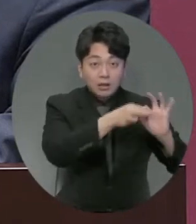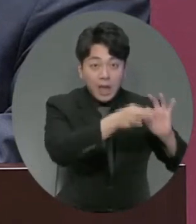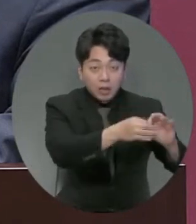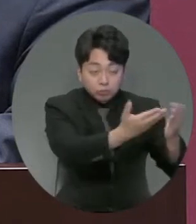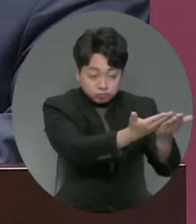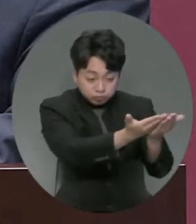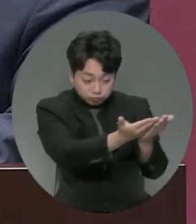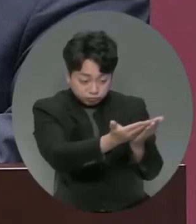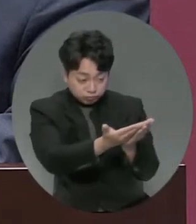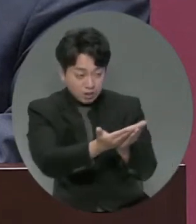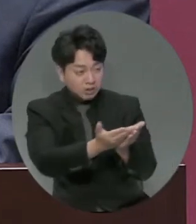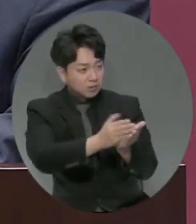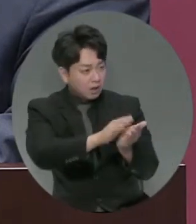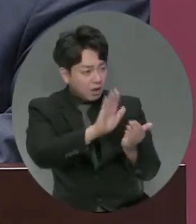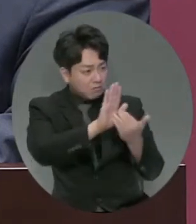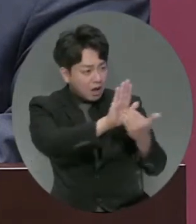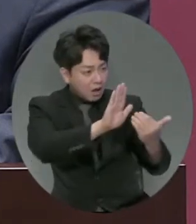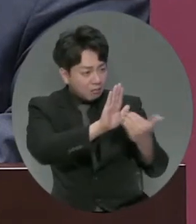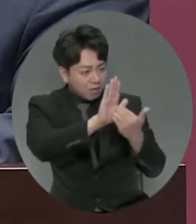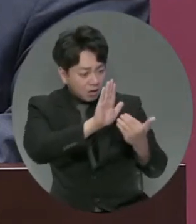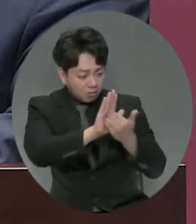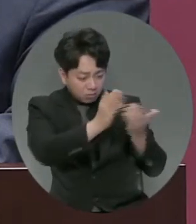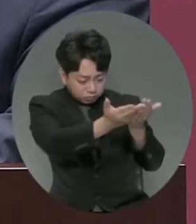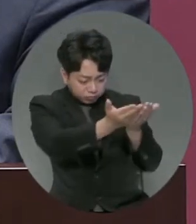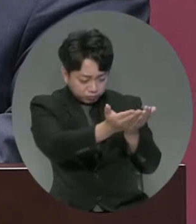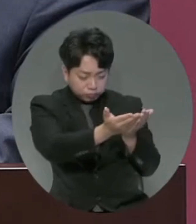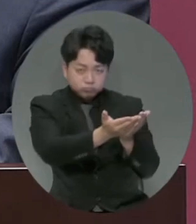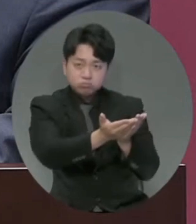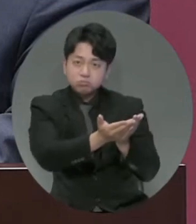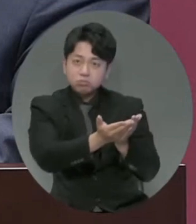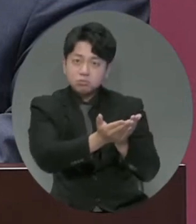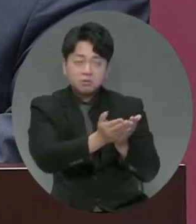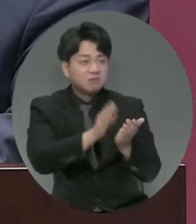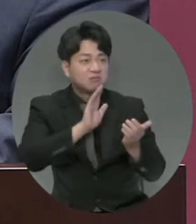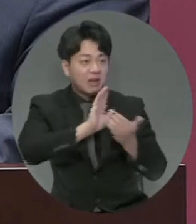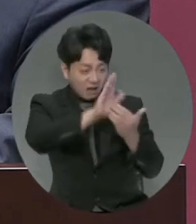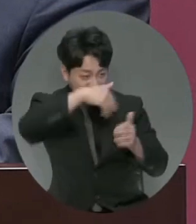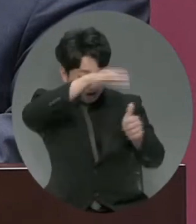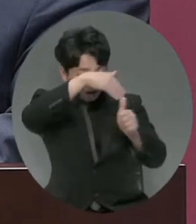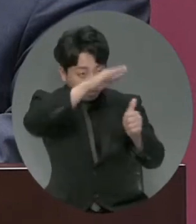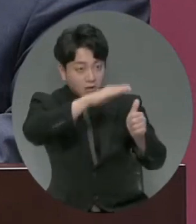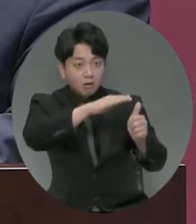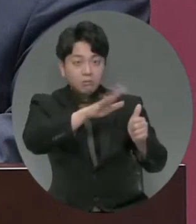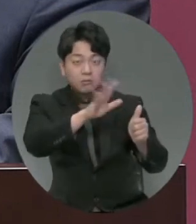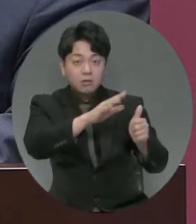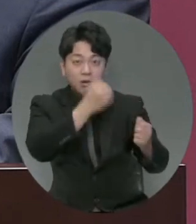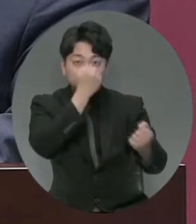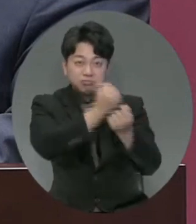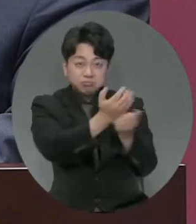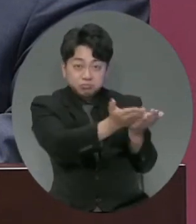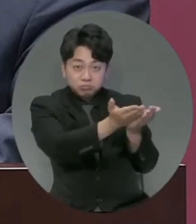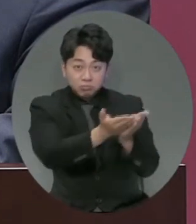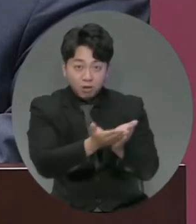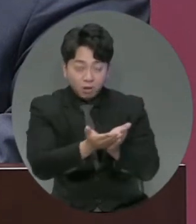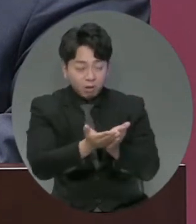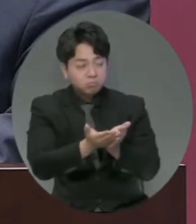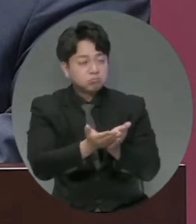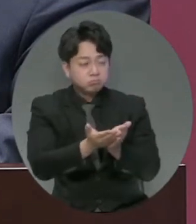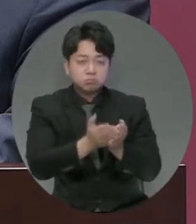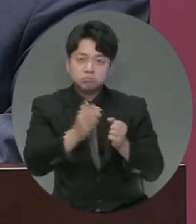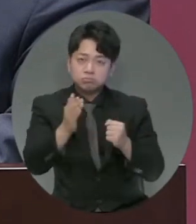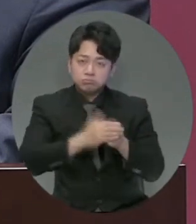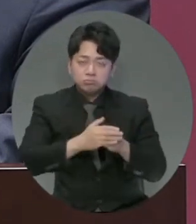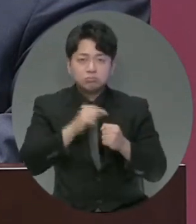그런데 계속 거부하면서 통신에도 응하지 않고 계속 거부하면서 남하를 했기 때문에 이것은 대공 용의점이 있는 것으로